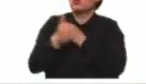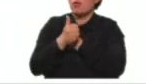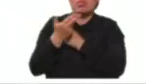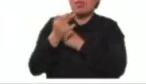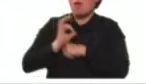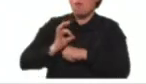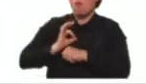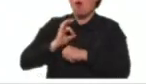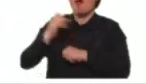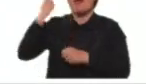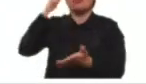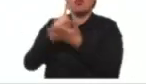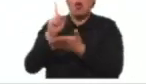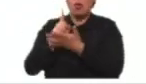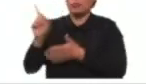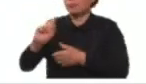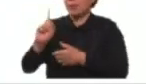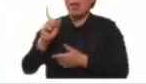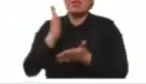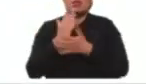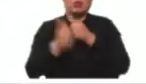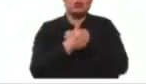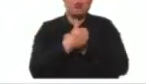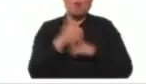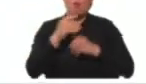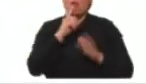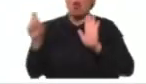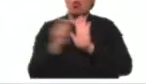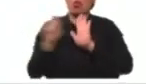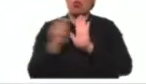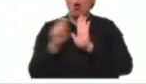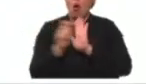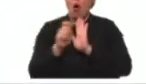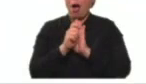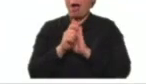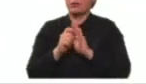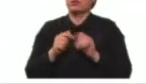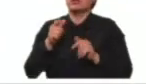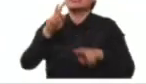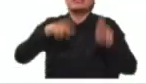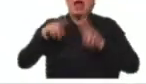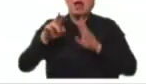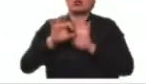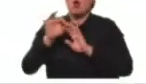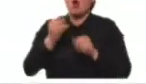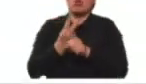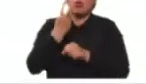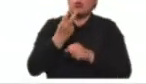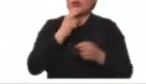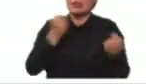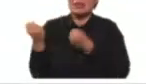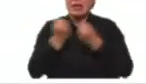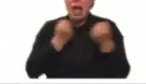nie na swoje predyspozycje, tylko na możliwości, aby do tej szkoły w ogóle dojechać, w zależności od dostępności